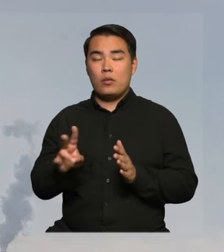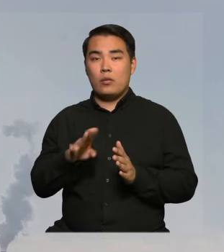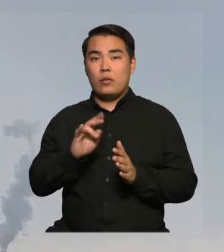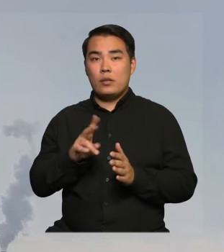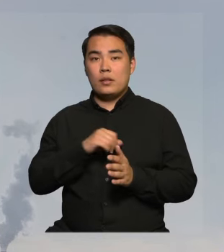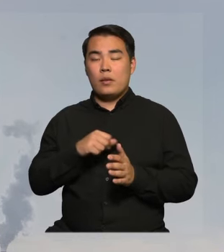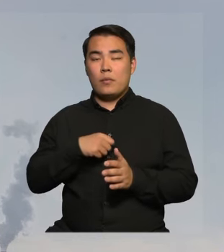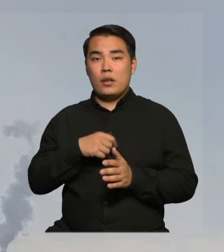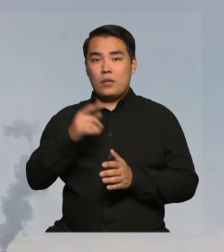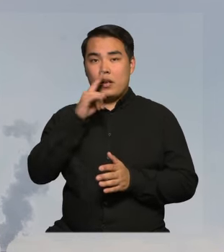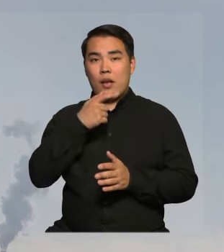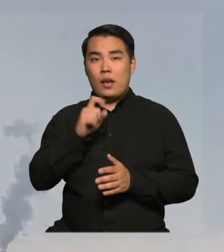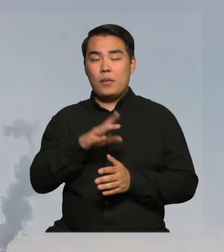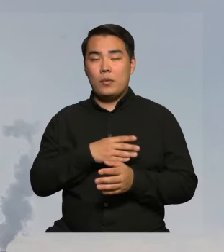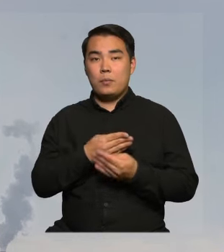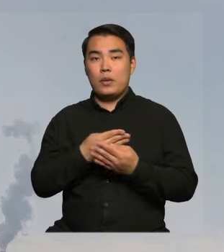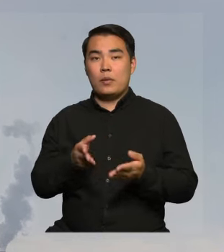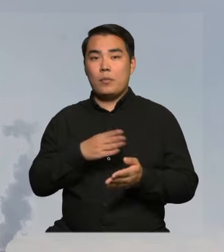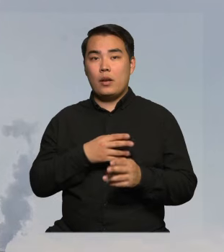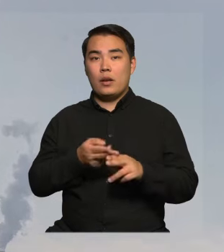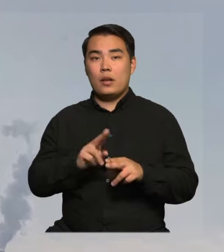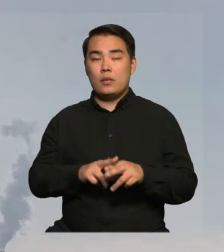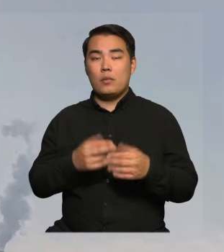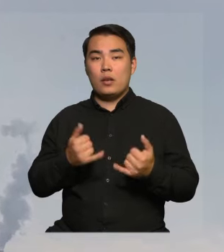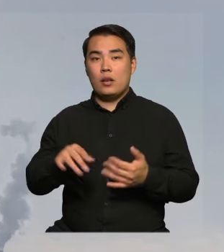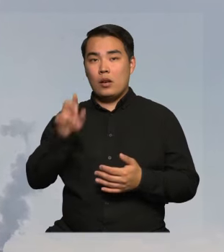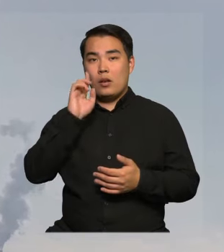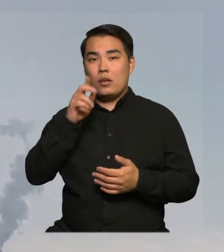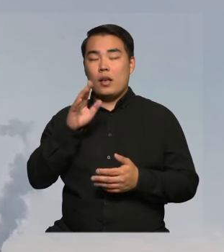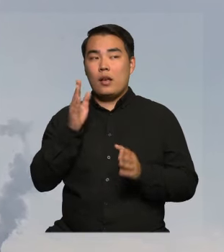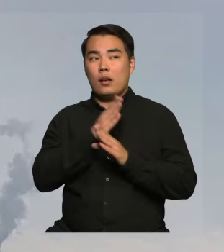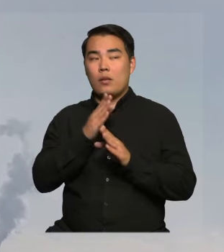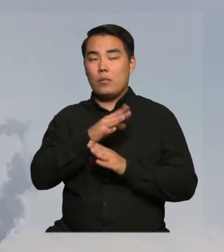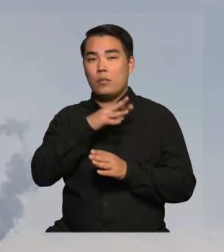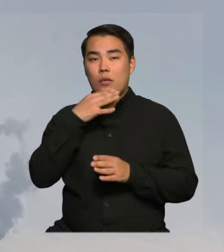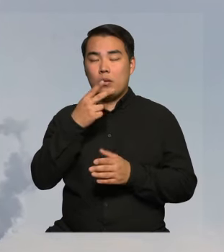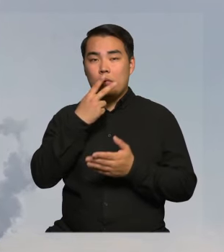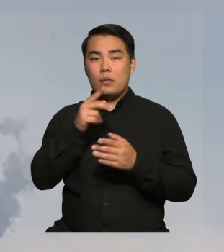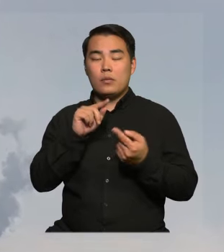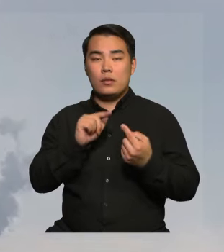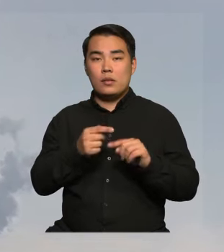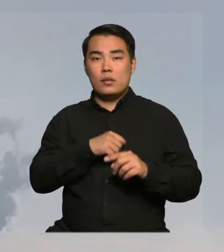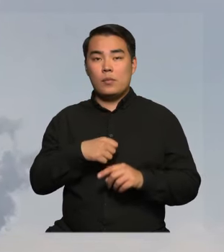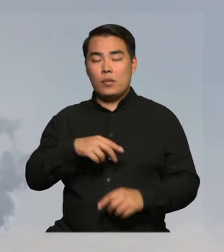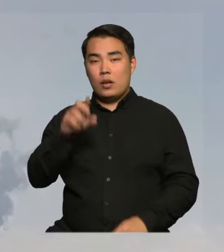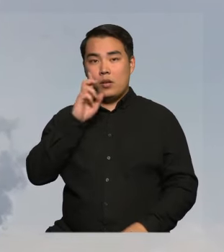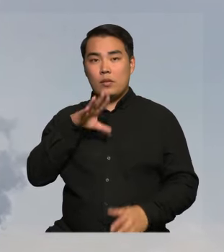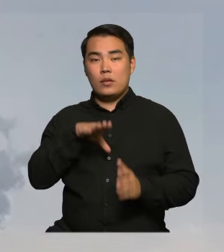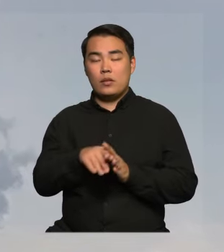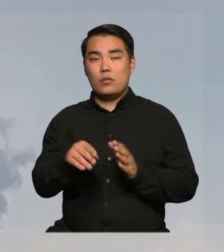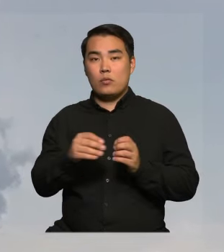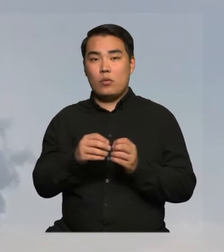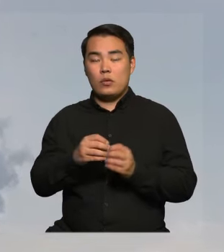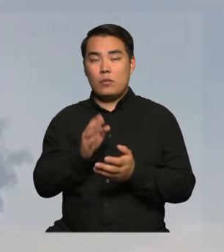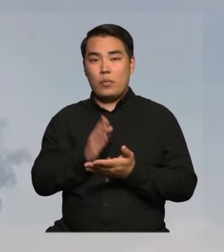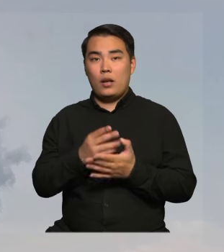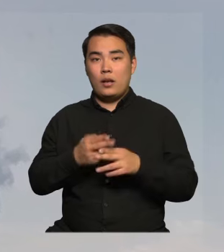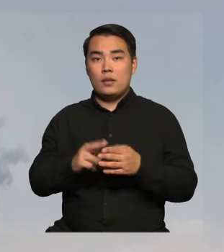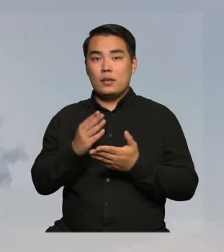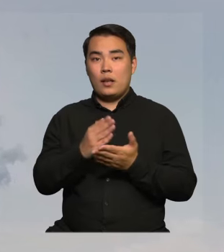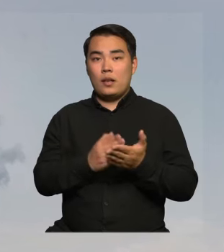көмір қышқыл газ ауаға тараған. Осылайша еліміз экологияға көп залал келтіріп жатқан елдердің ондығына жақындап қалды. Бұл